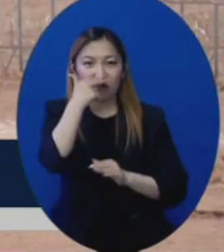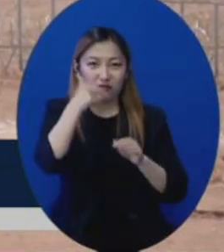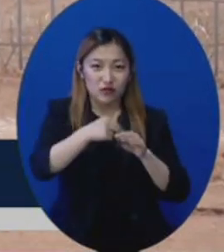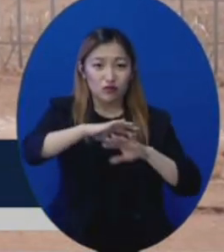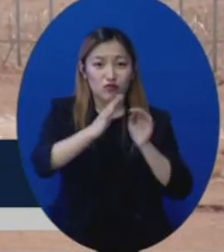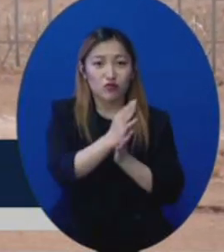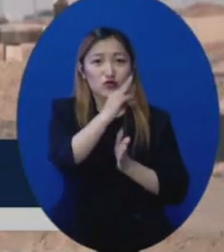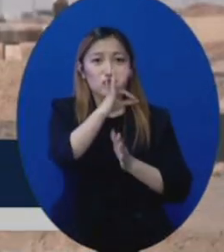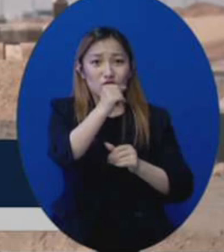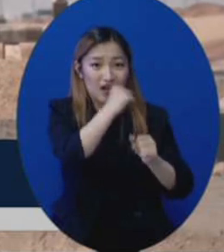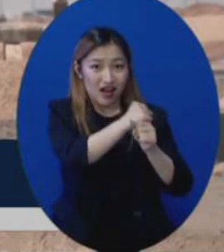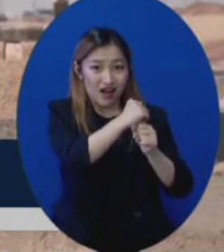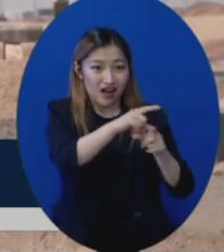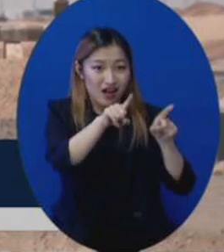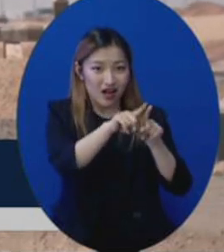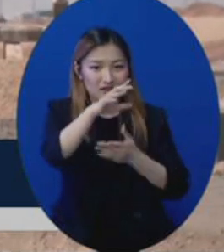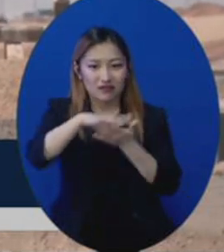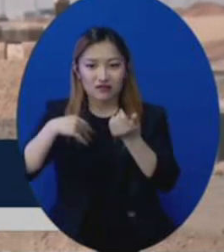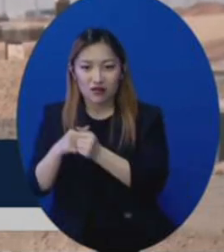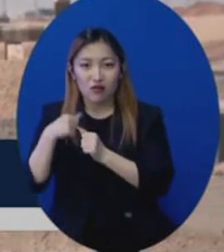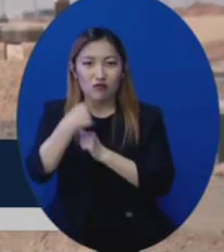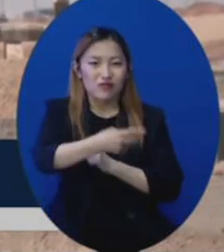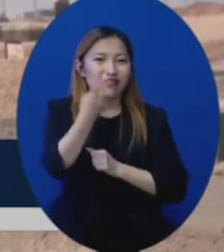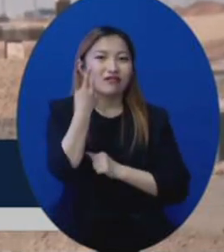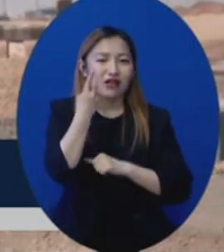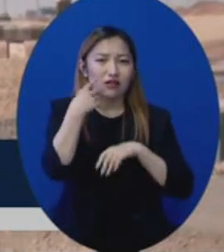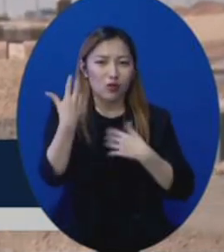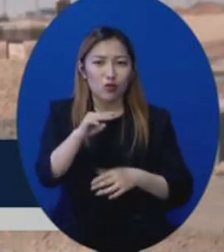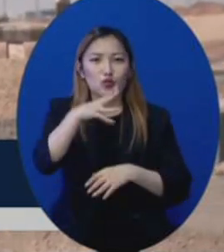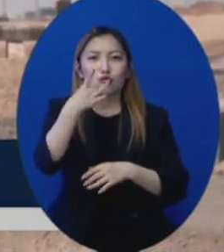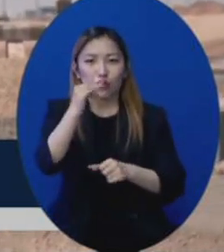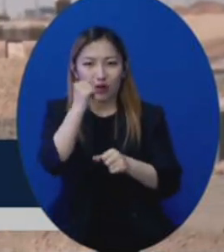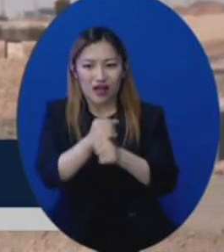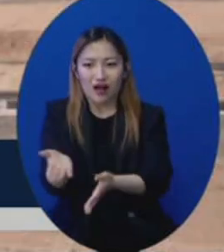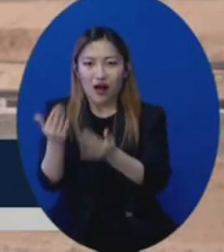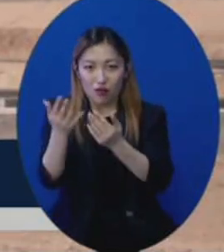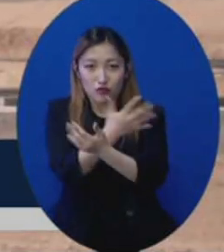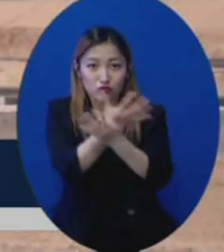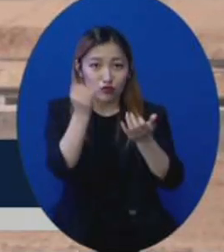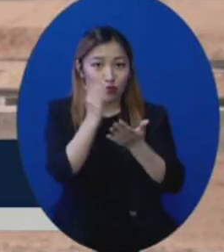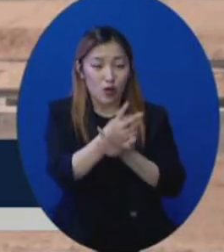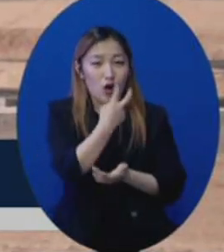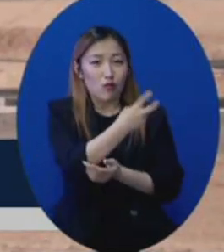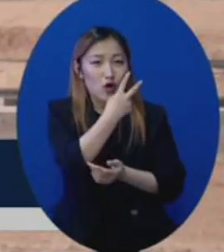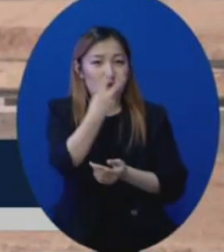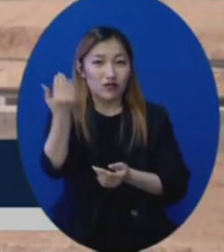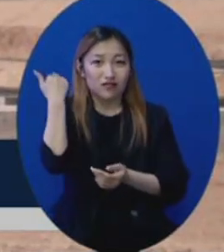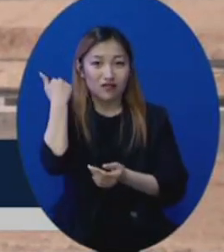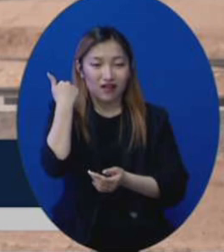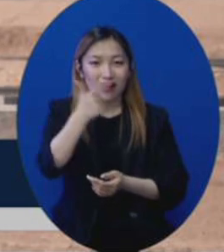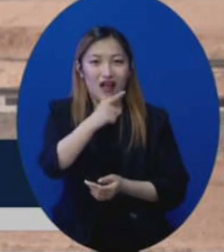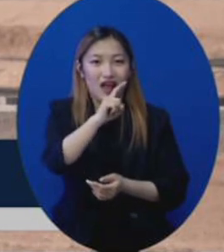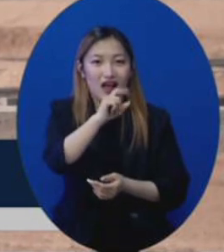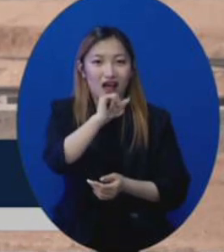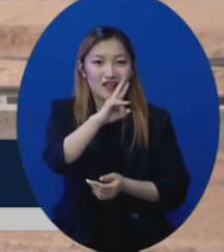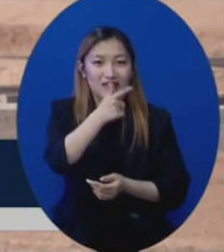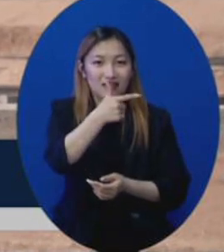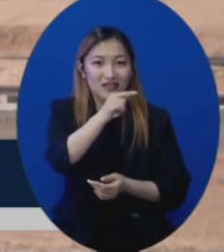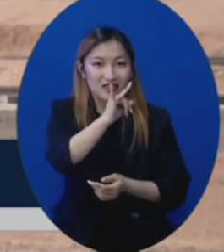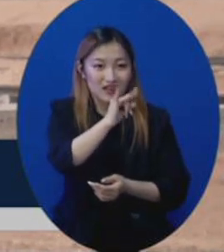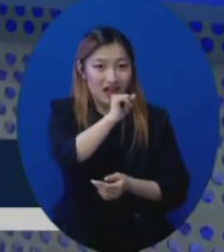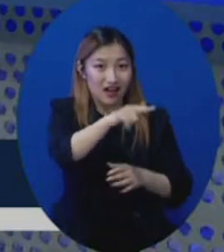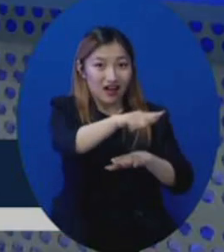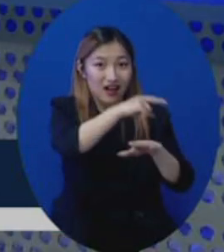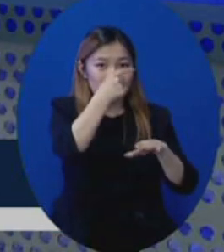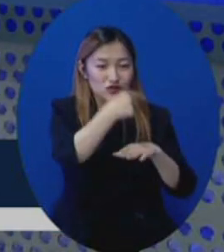байгуулалт хөрөнгө оруулалтыг дагаад байнгын болон төр ажлын байрууд бий болно. Өнгөрсөн 2022 оны хувьд Ханги мандлын 226.9